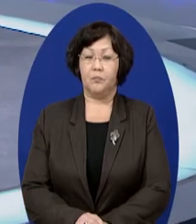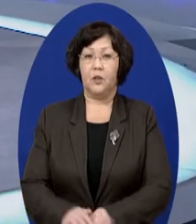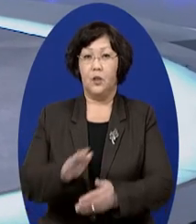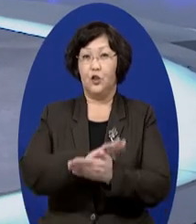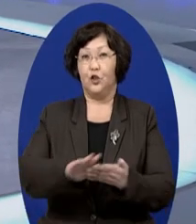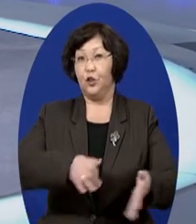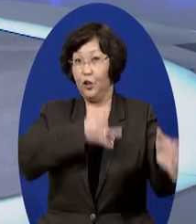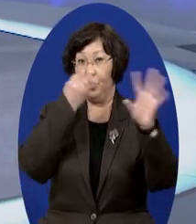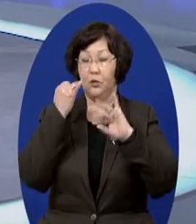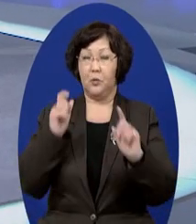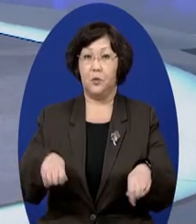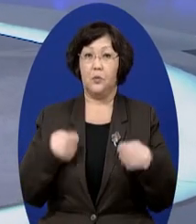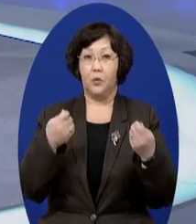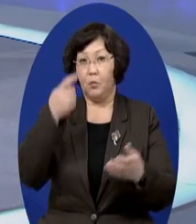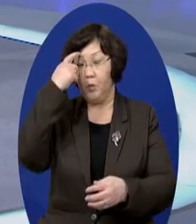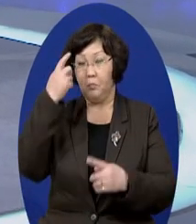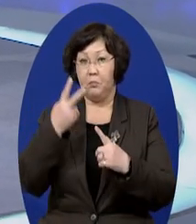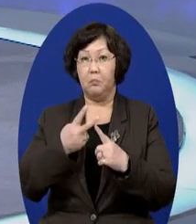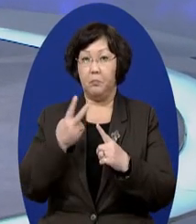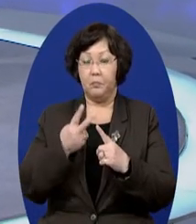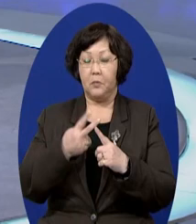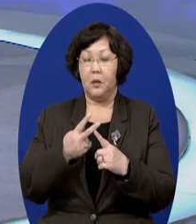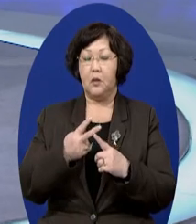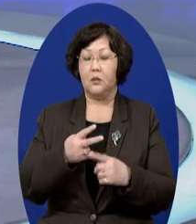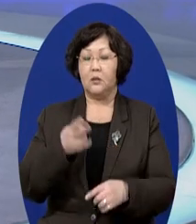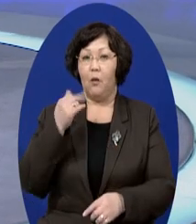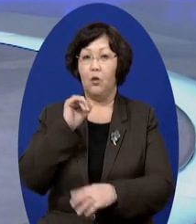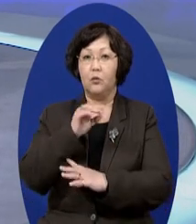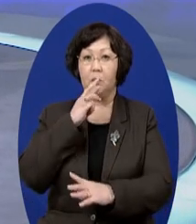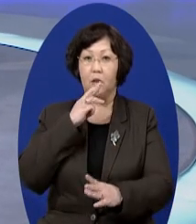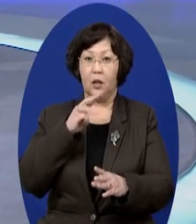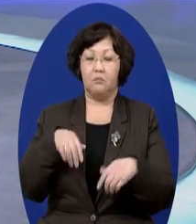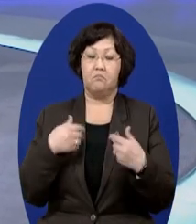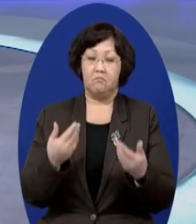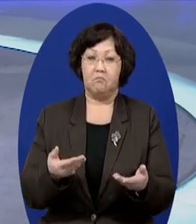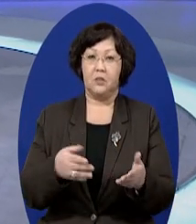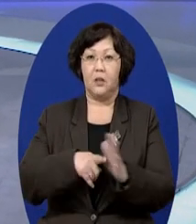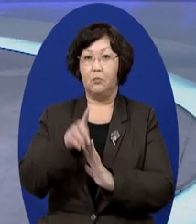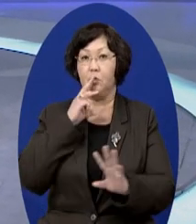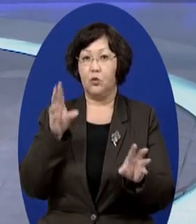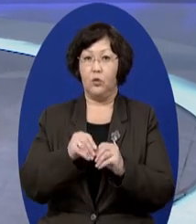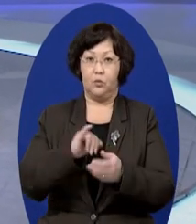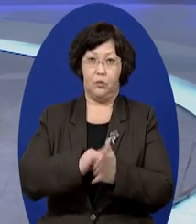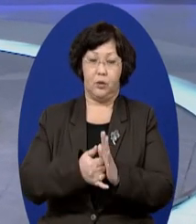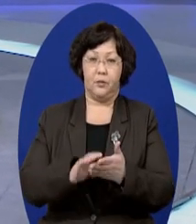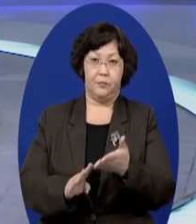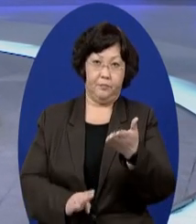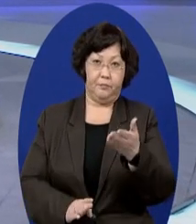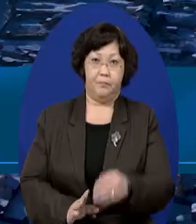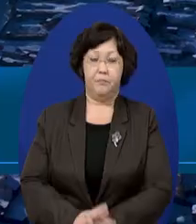Шинэ 7 өдрийн мэд төргийн үзэгчдээ Монголын мэдээллийн цагийн хүрд мэдээллийн хөтөлбөрийн даваа гарагийн дугаараа эхэлж байна. Эхлээд та бүхэн өнөөдөр зүүлэх зарим мэдээний товчтой танилцсан